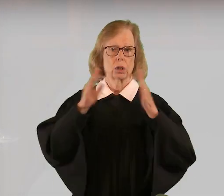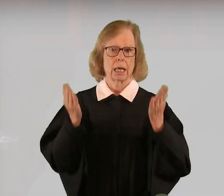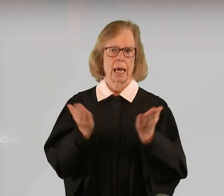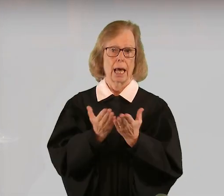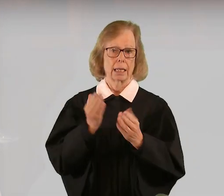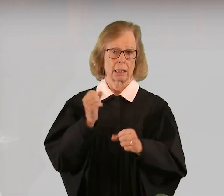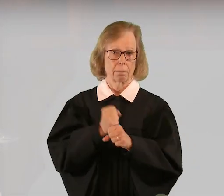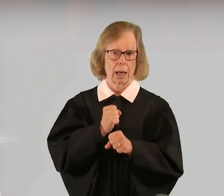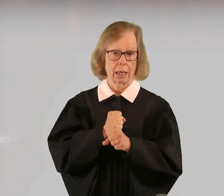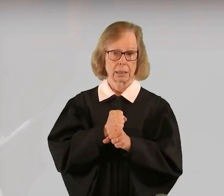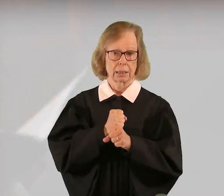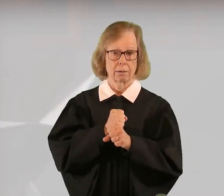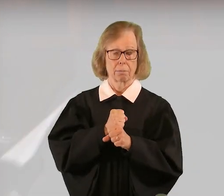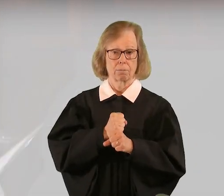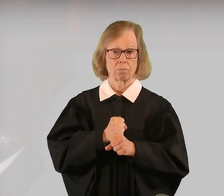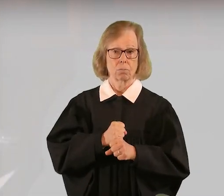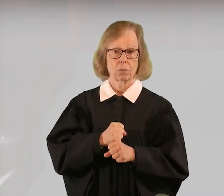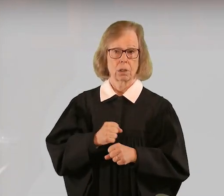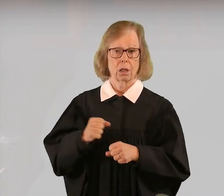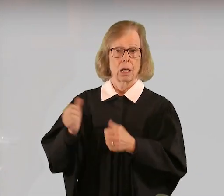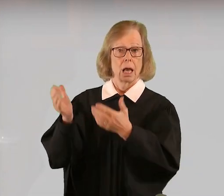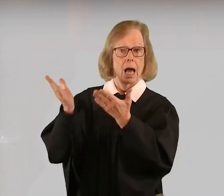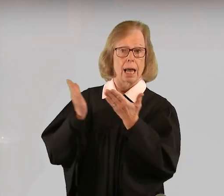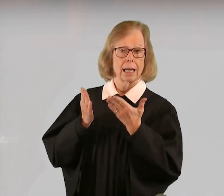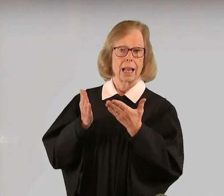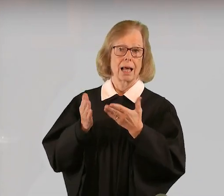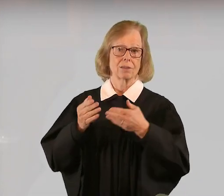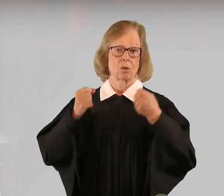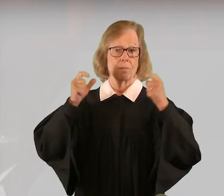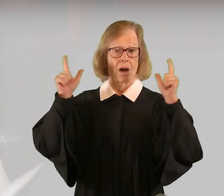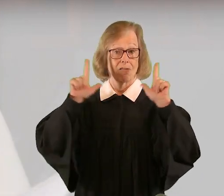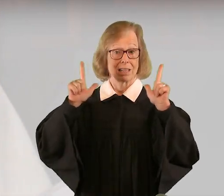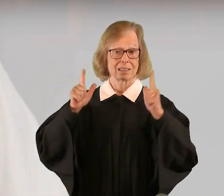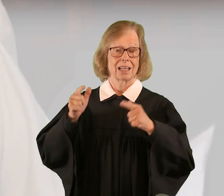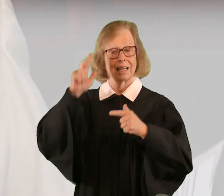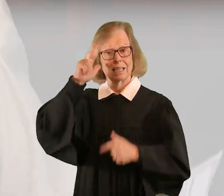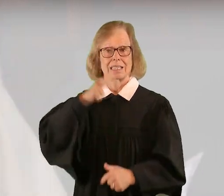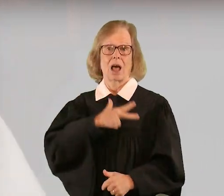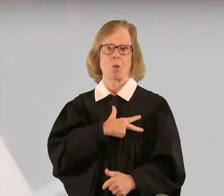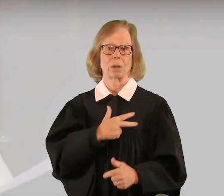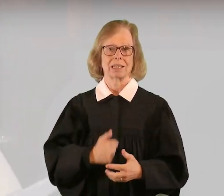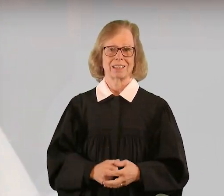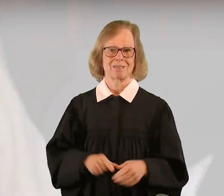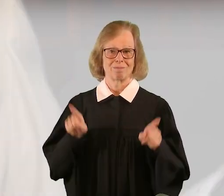Erde gemacht hat. Eingeladen zum Fest des Glaubens.